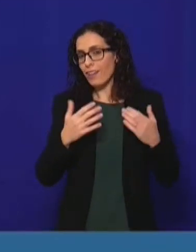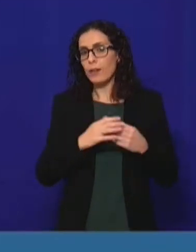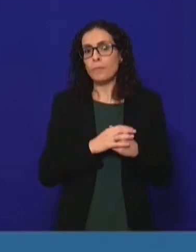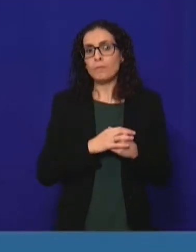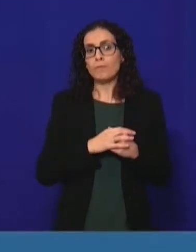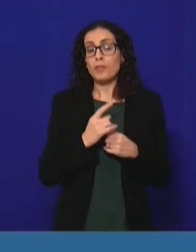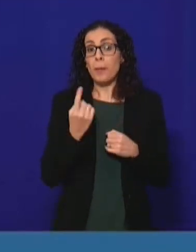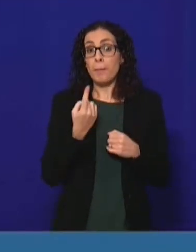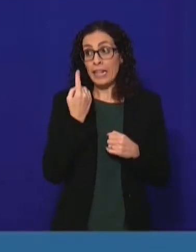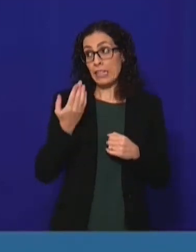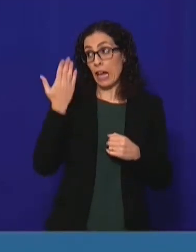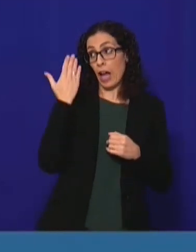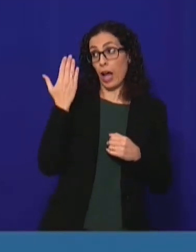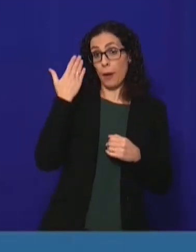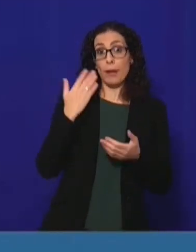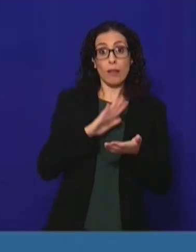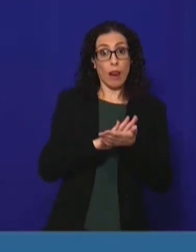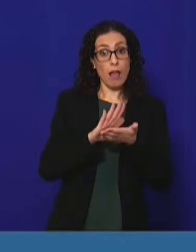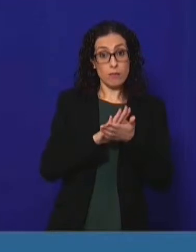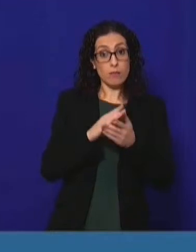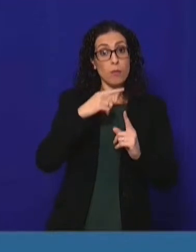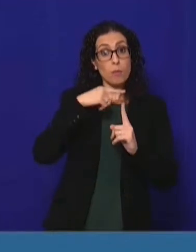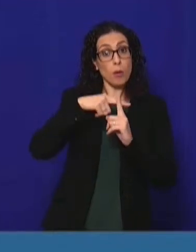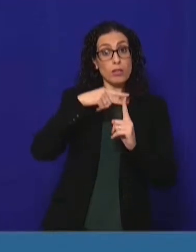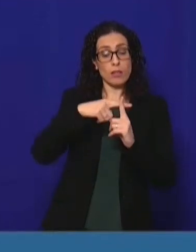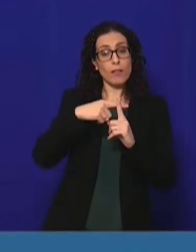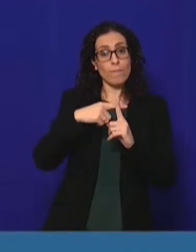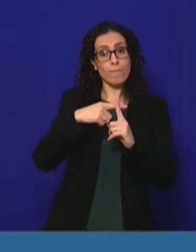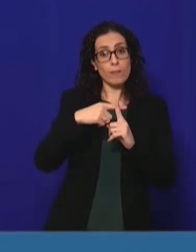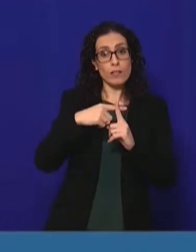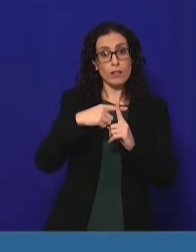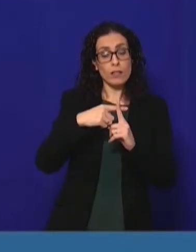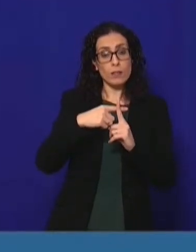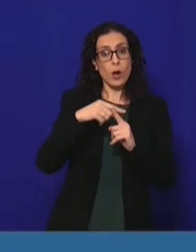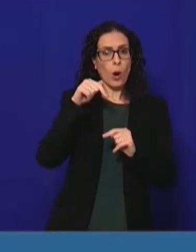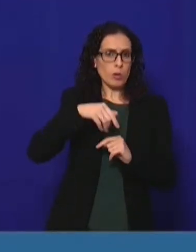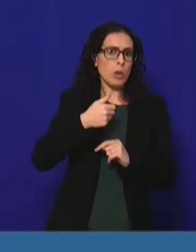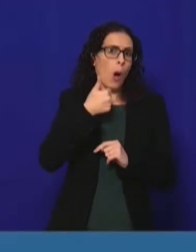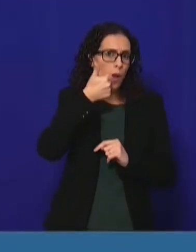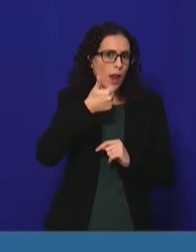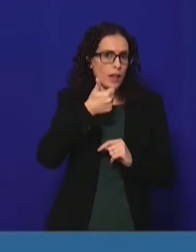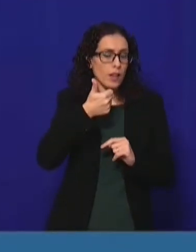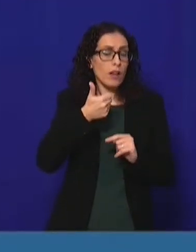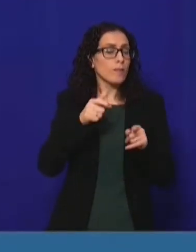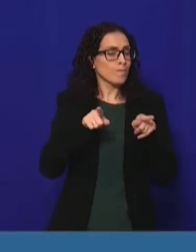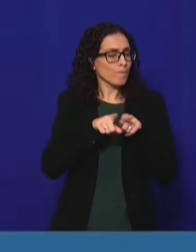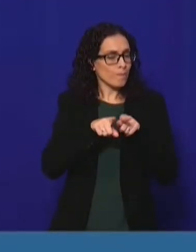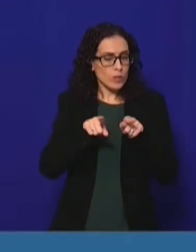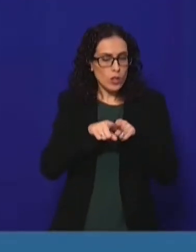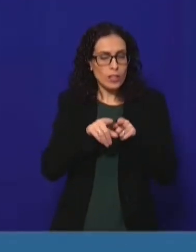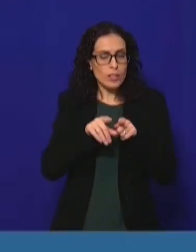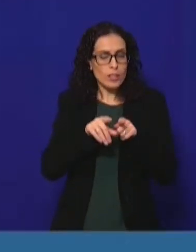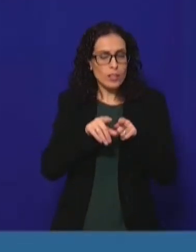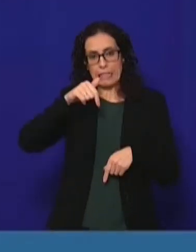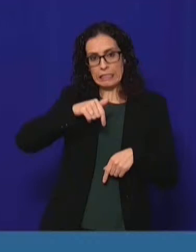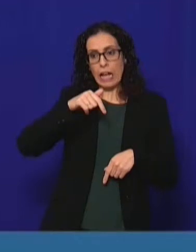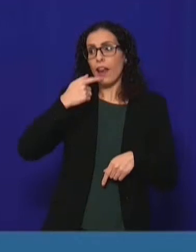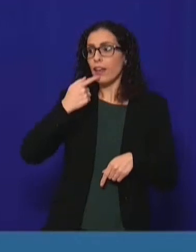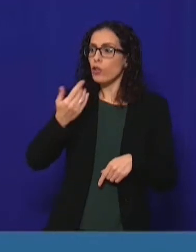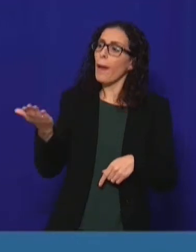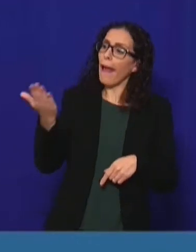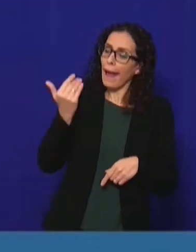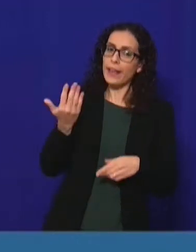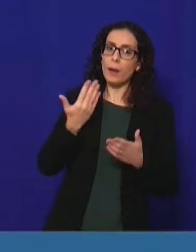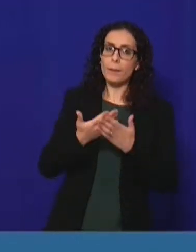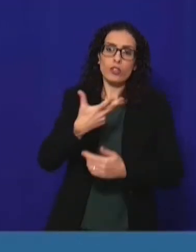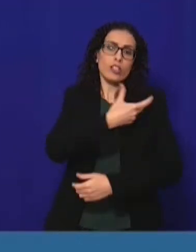diġà kienu positive għal COVID, importanti li huma wkoll darba aħna nsejħulkom biex tieħdu din il-vaccine, importanti li